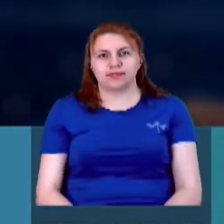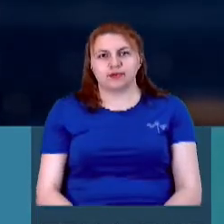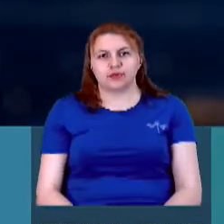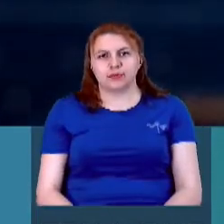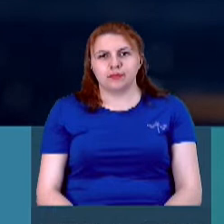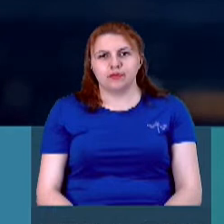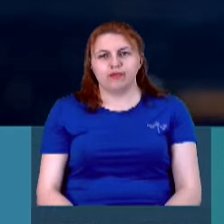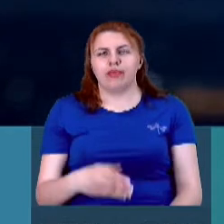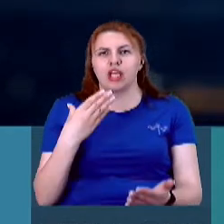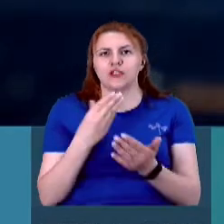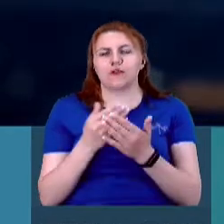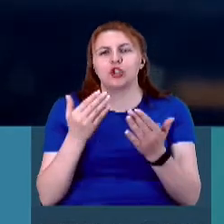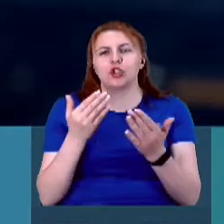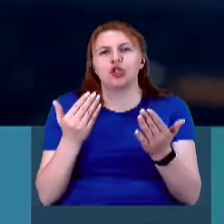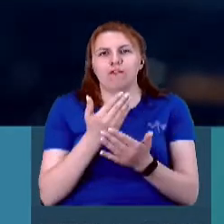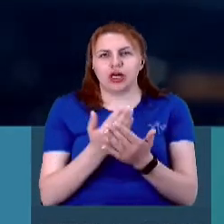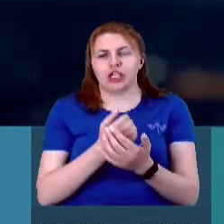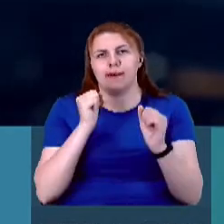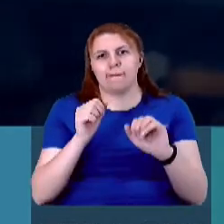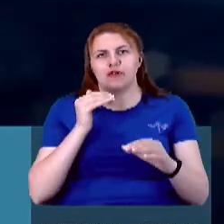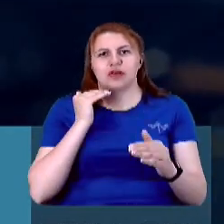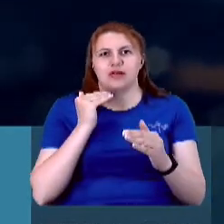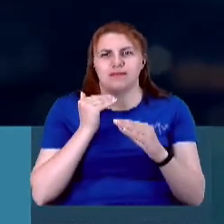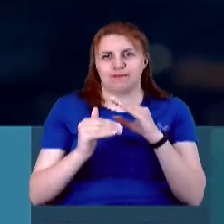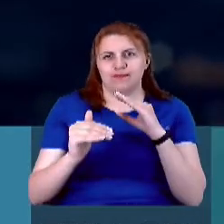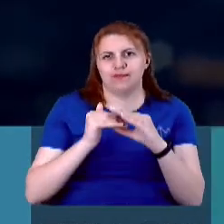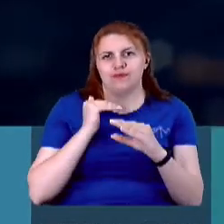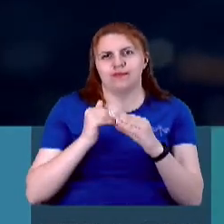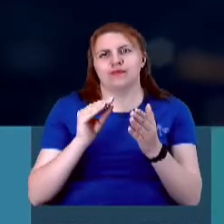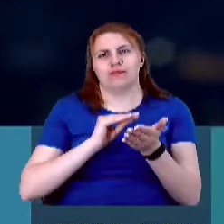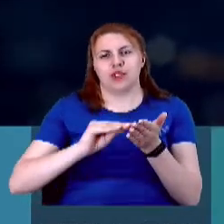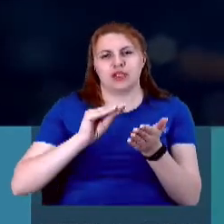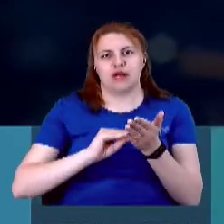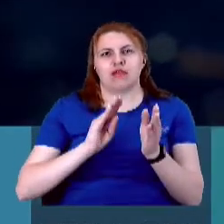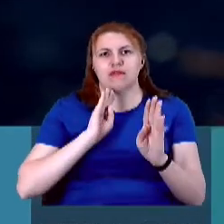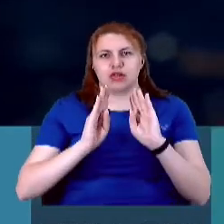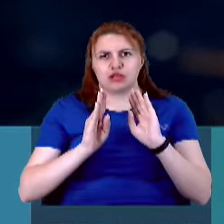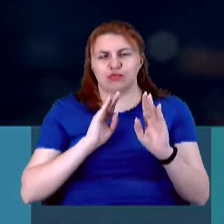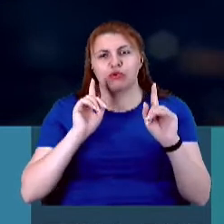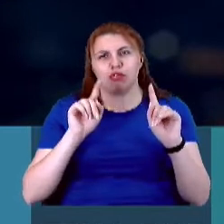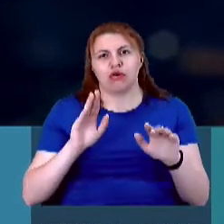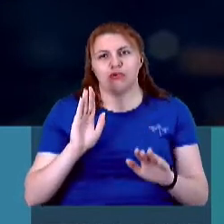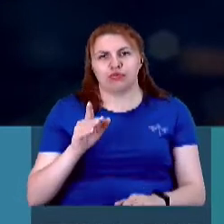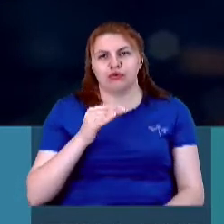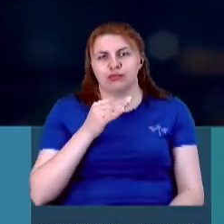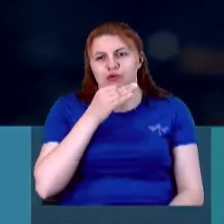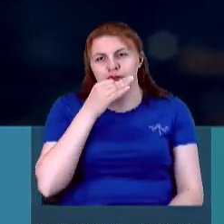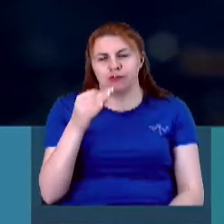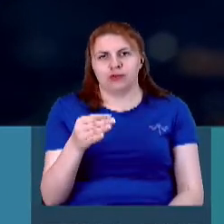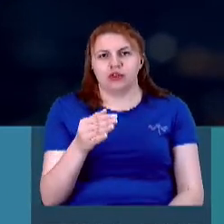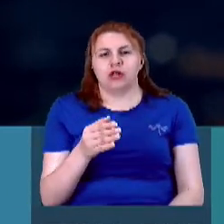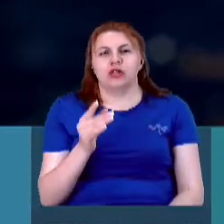050-210-08-98. Свої новини можете писати нам на фейсбук-сторінку телеканал UA Донбас. На них також будемо реагувати. Сьогодні ми говоримо